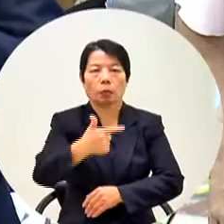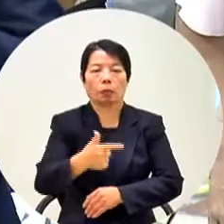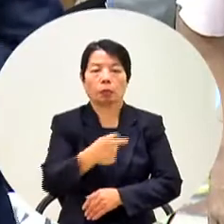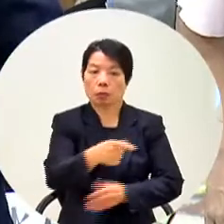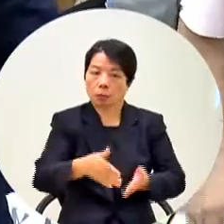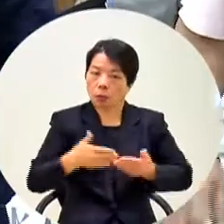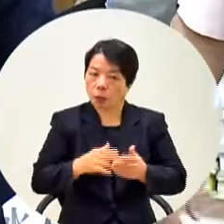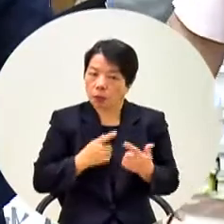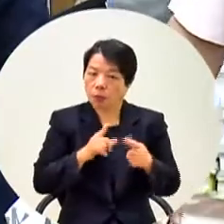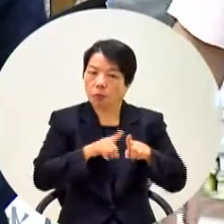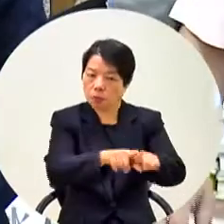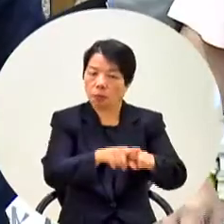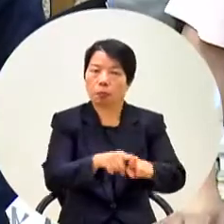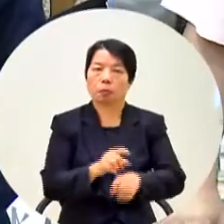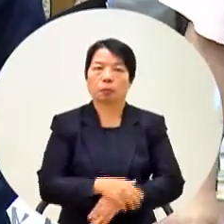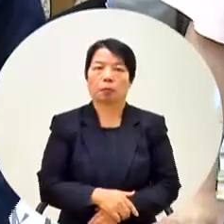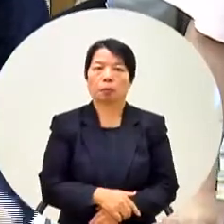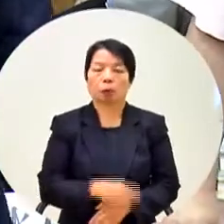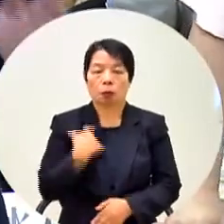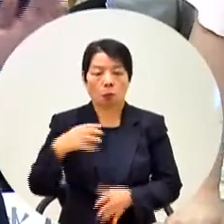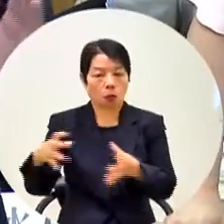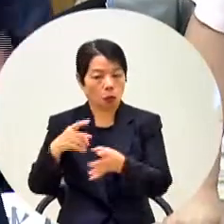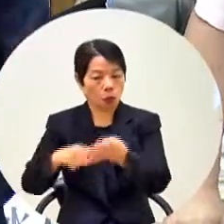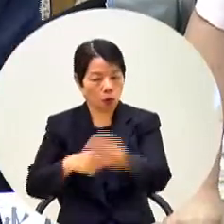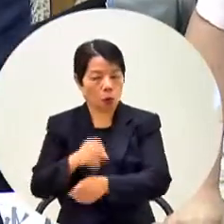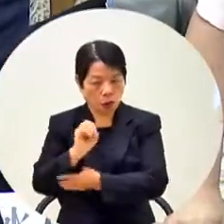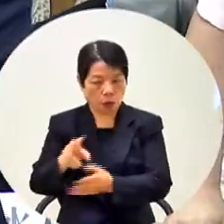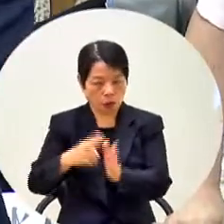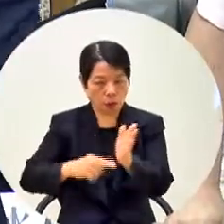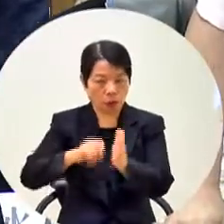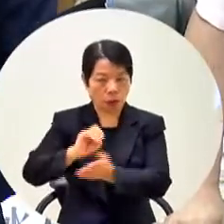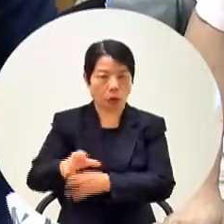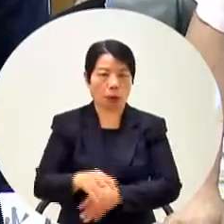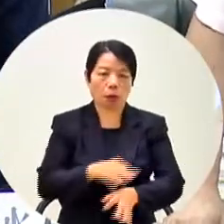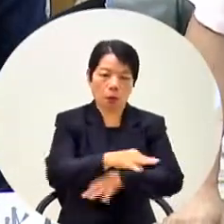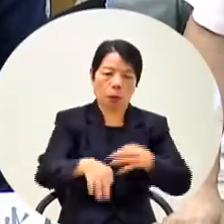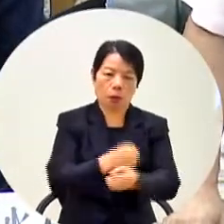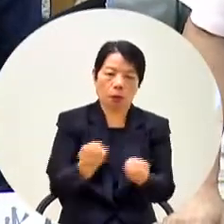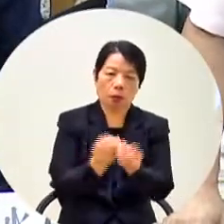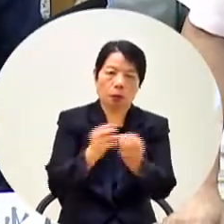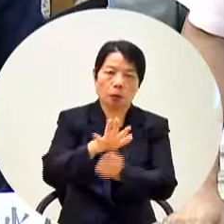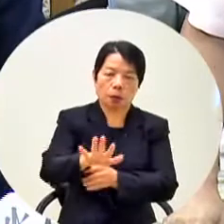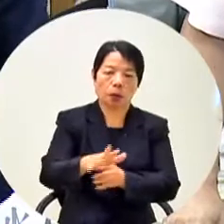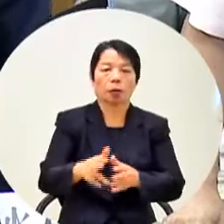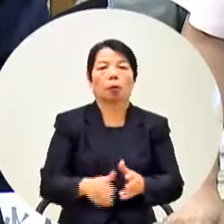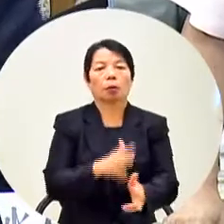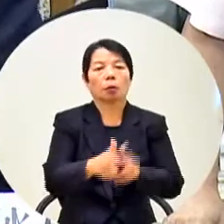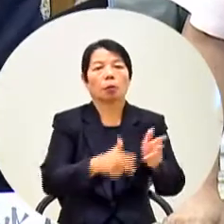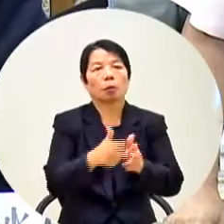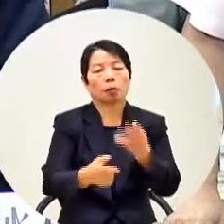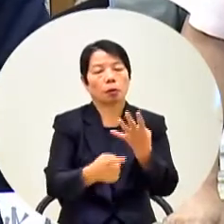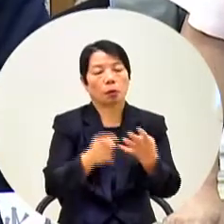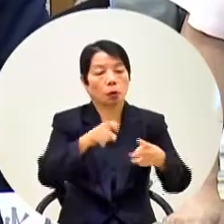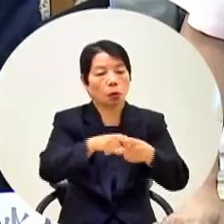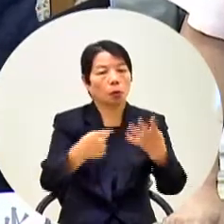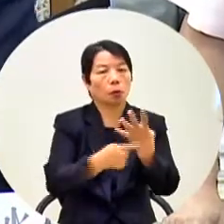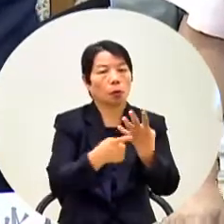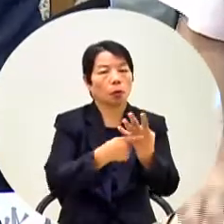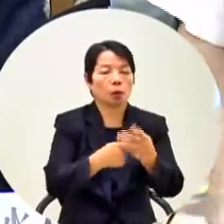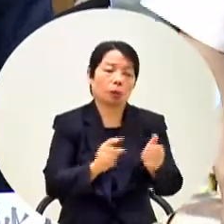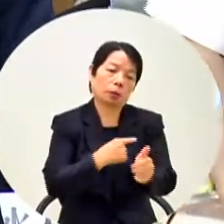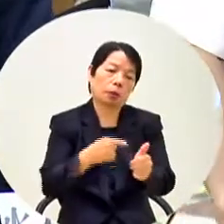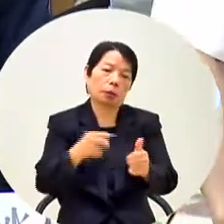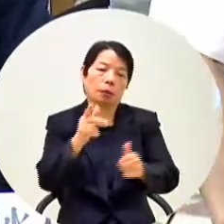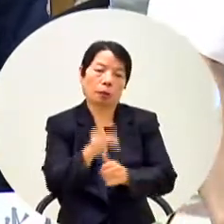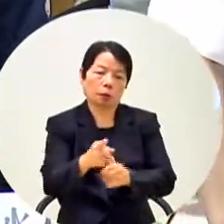跟议员报告，我也已经跟同仁说明，我们是经济发展局，他们是工业辅导科，最主要的目的就是要用业者的心情，让了